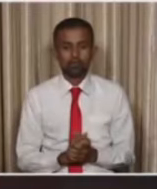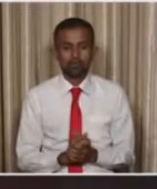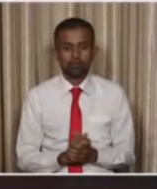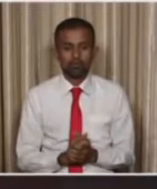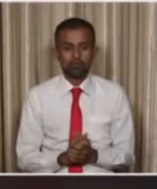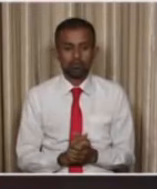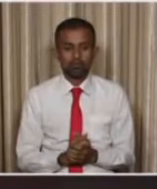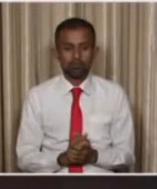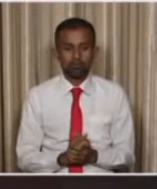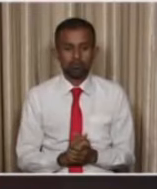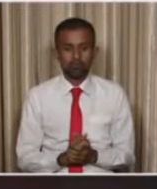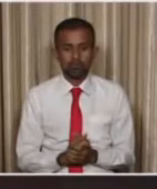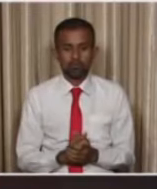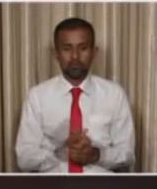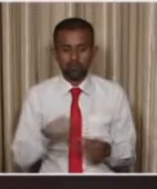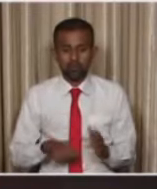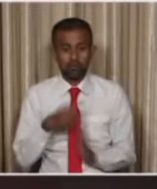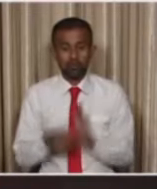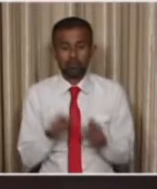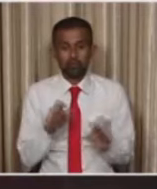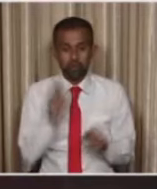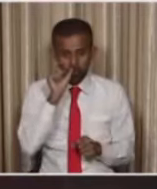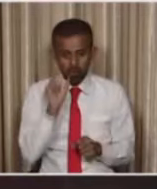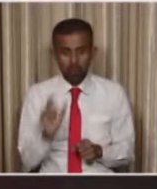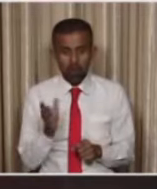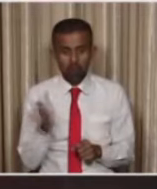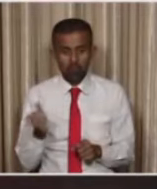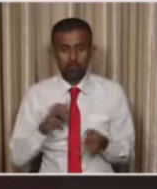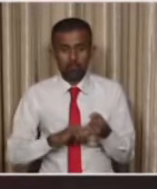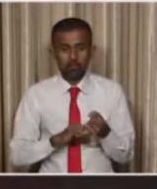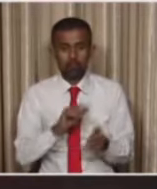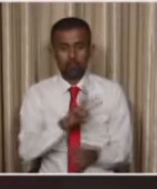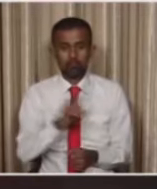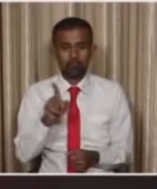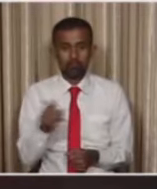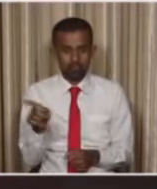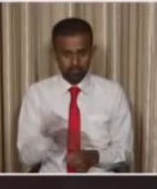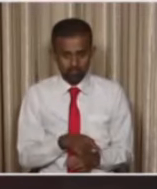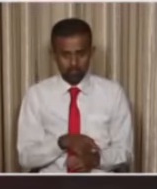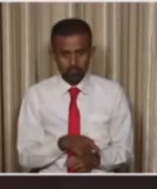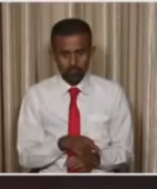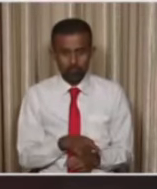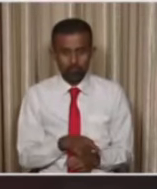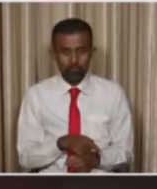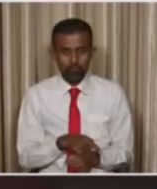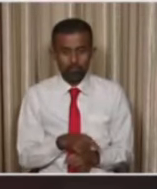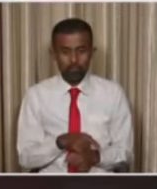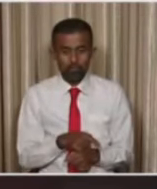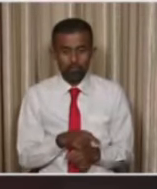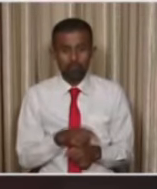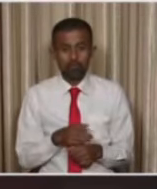නැහැ. එයාලා පලා නෙලාගත්තා. ඒ නිසා රටේ ජනතාව බලන් ඉන්නවා සැප්තැම්බර් 21 වෙනිදාට ඒකට